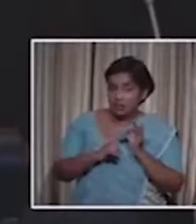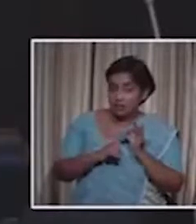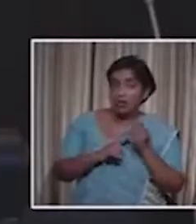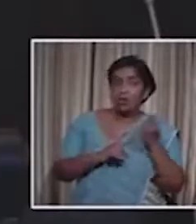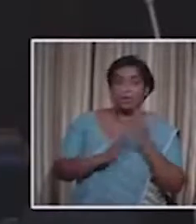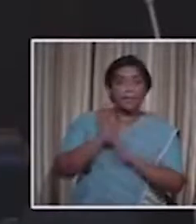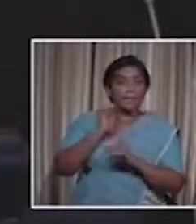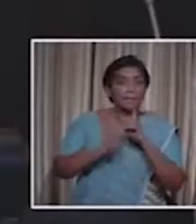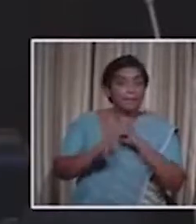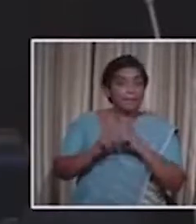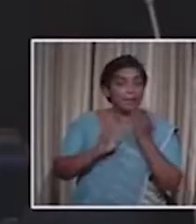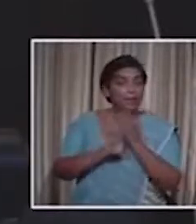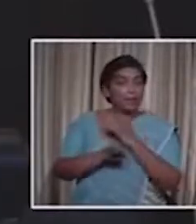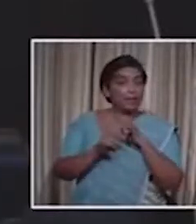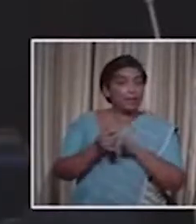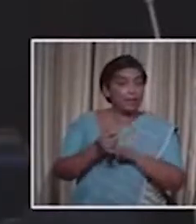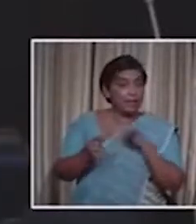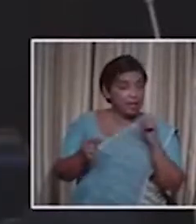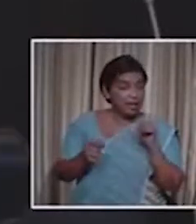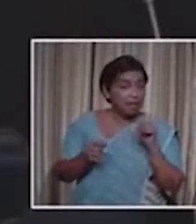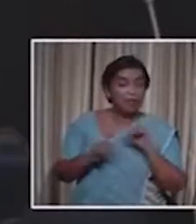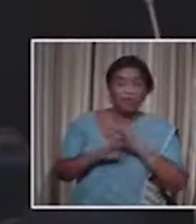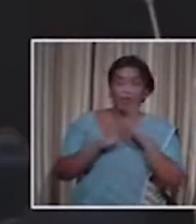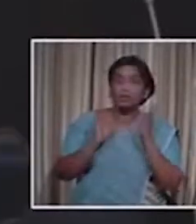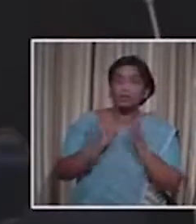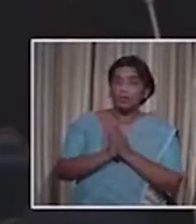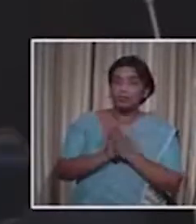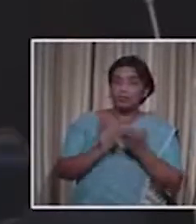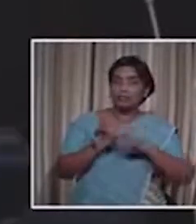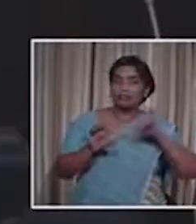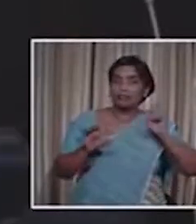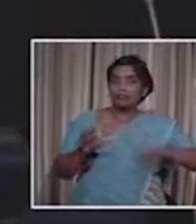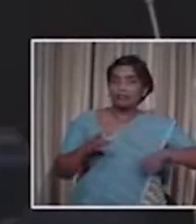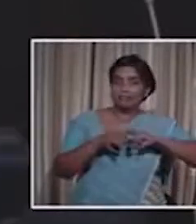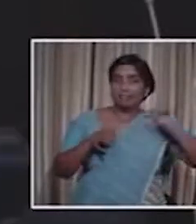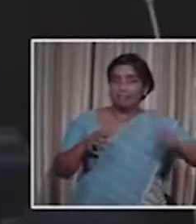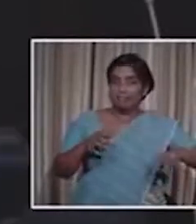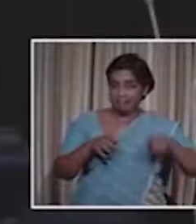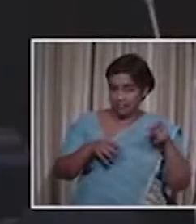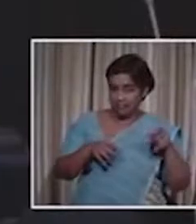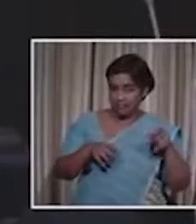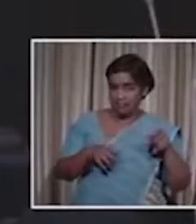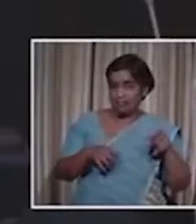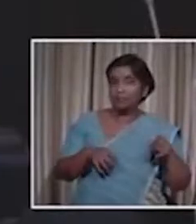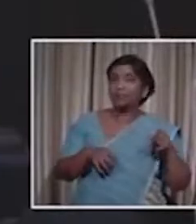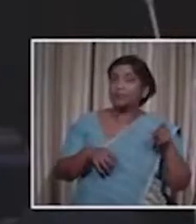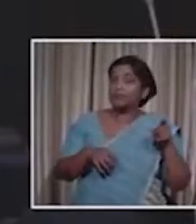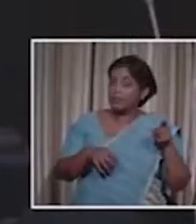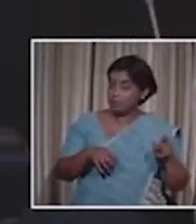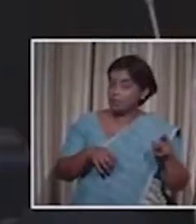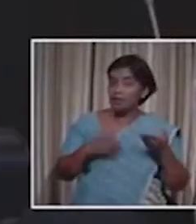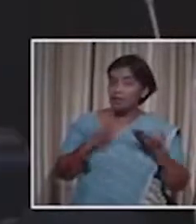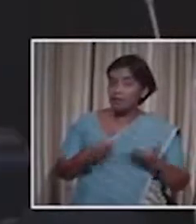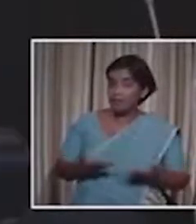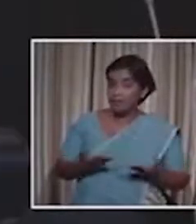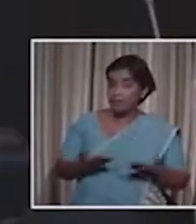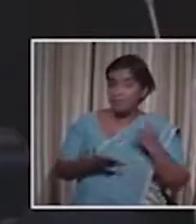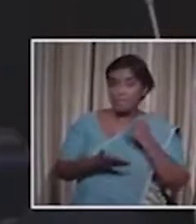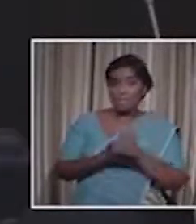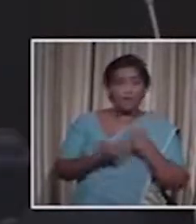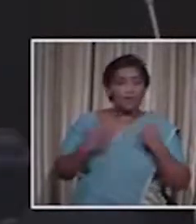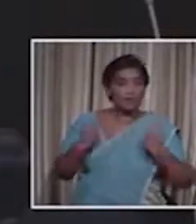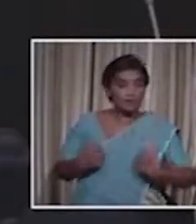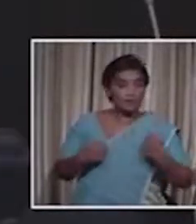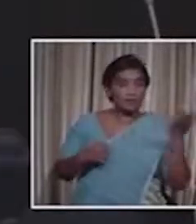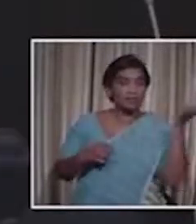மார்ச் மாதத்தில் ரோஹித அபயவர்தன ரணிலை பிரதமராக்கும் அளவிற்கு எமக்கு மூளையில் பிரச்சனை இல்லை என்று கூறியிருந்தார். இப்பொழுது அந்த பிரச்சனை